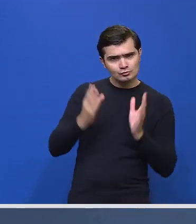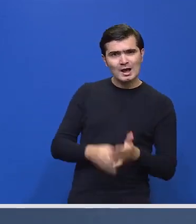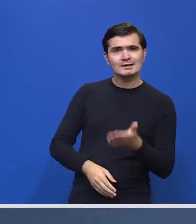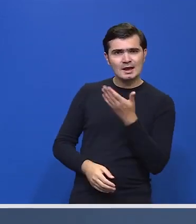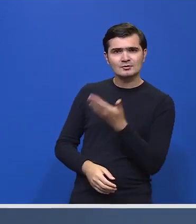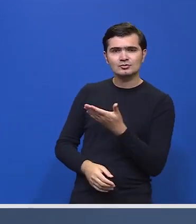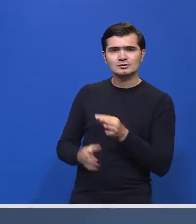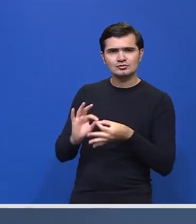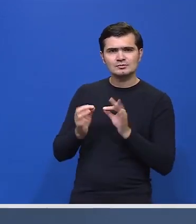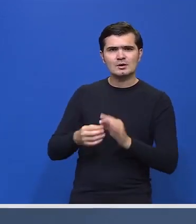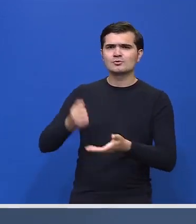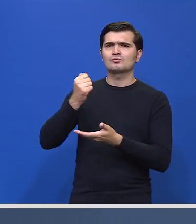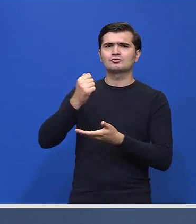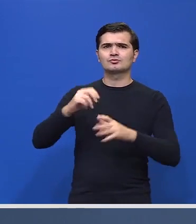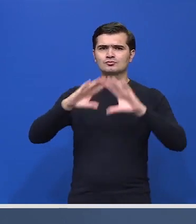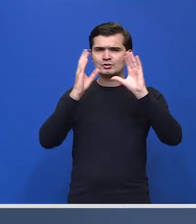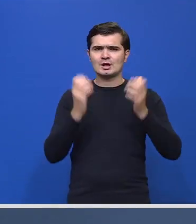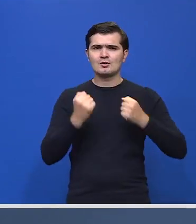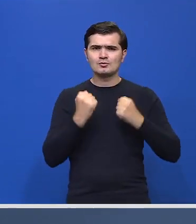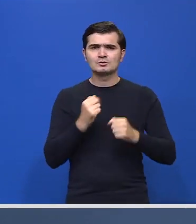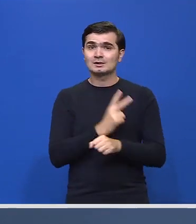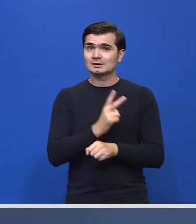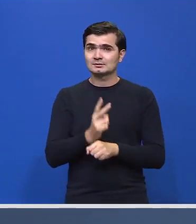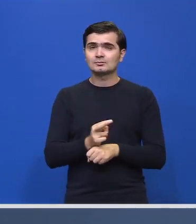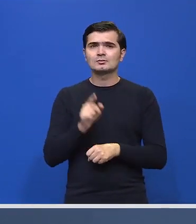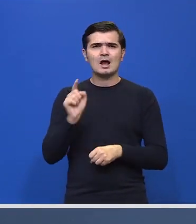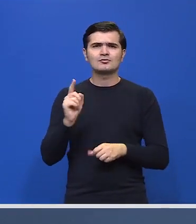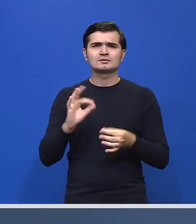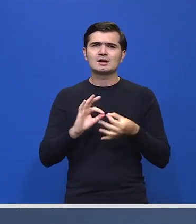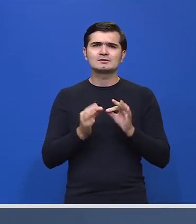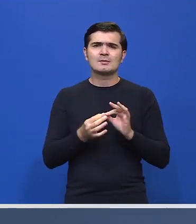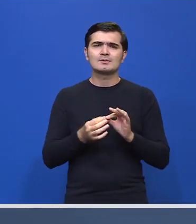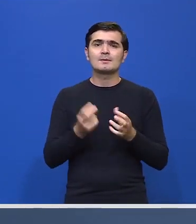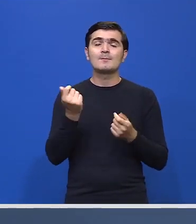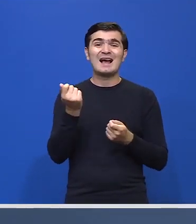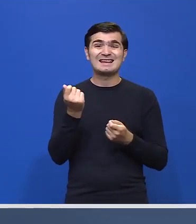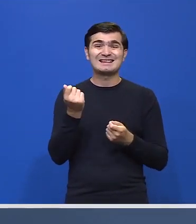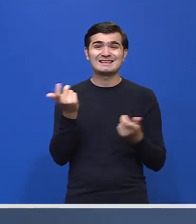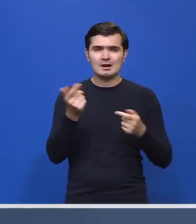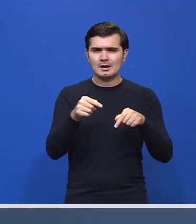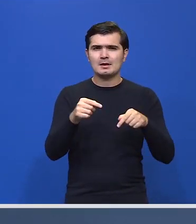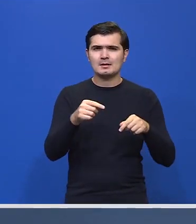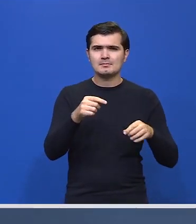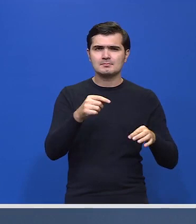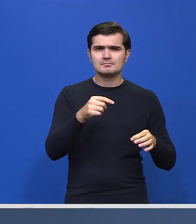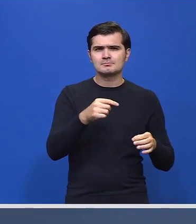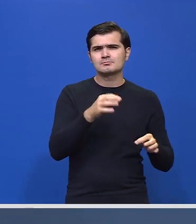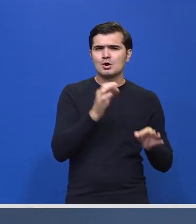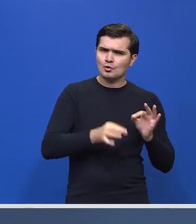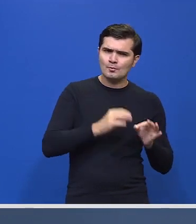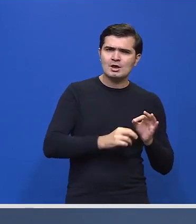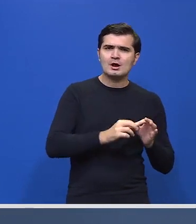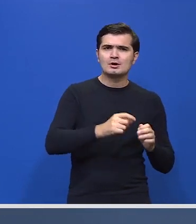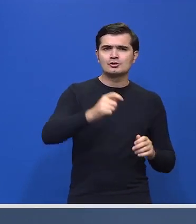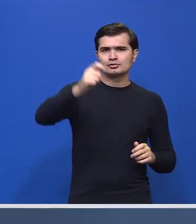care înseamnă bugetul general consolidat al statului reprezintă banii pe care economia și pe care